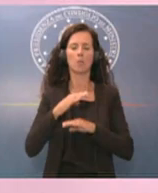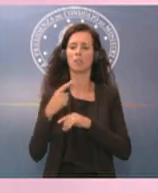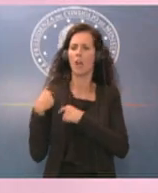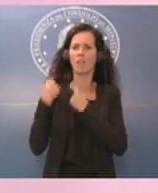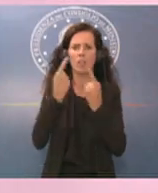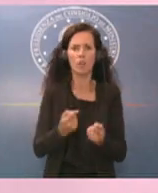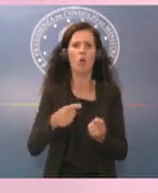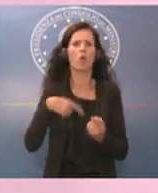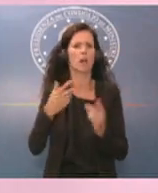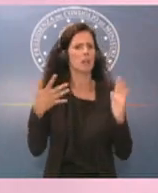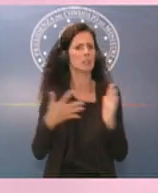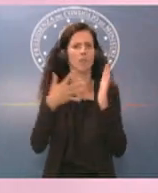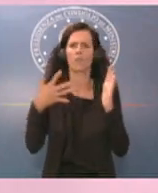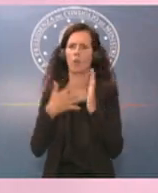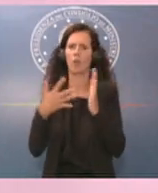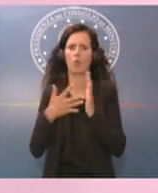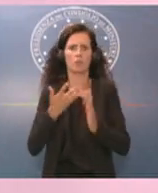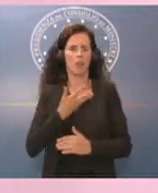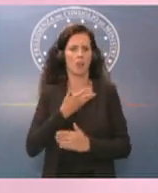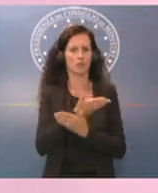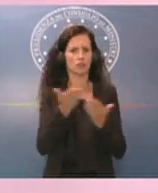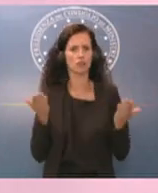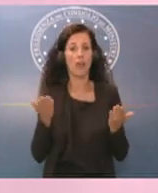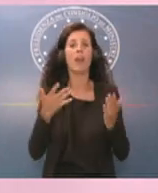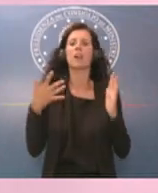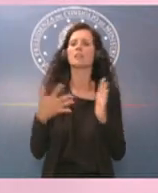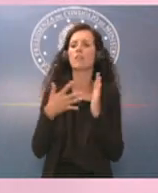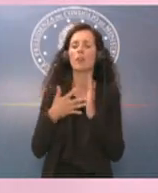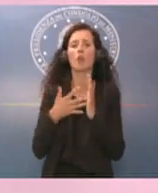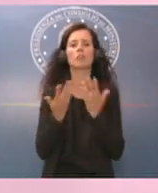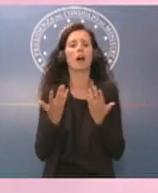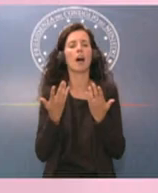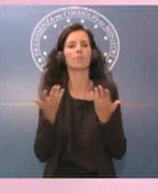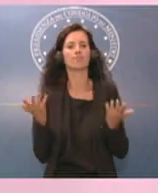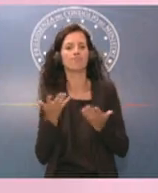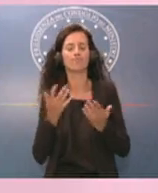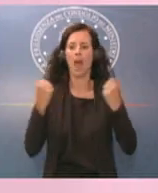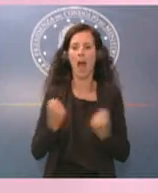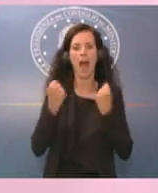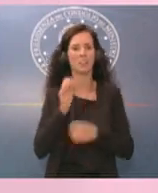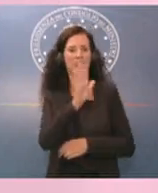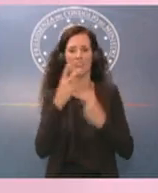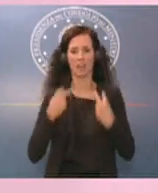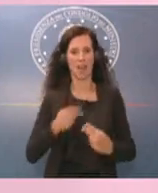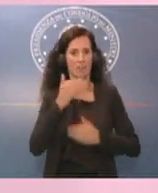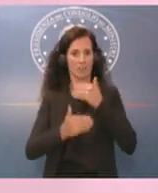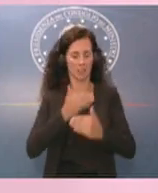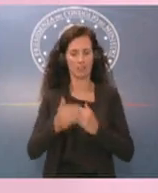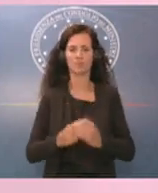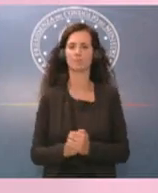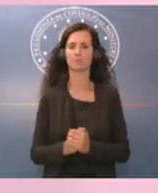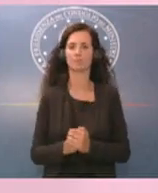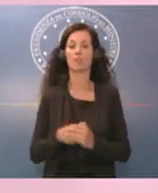tantissime difficoltà per realizzare appieno le loro attività. La piattaforma che